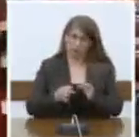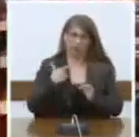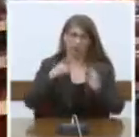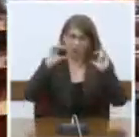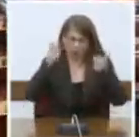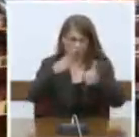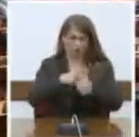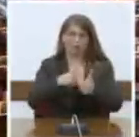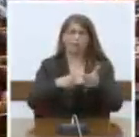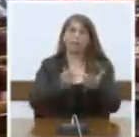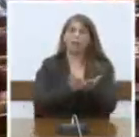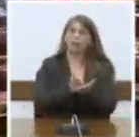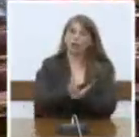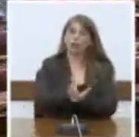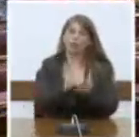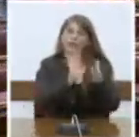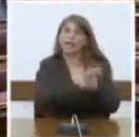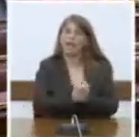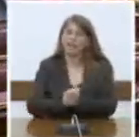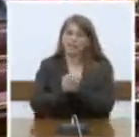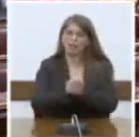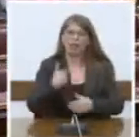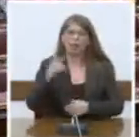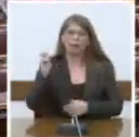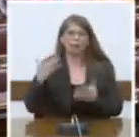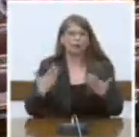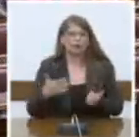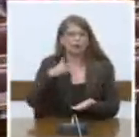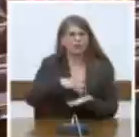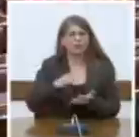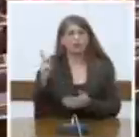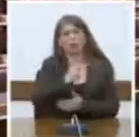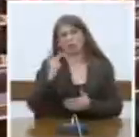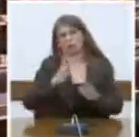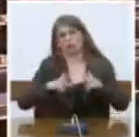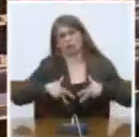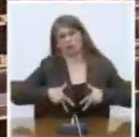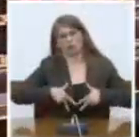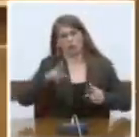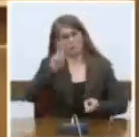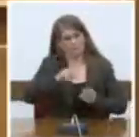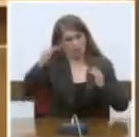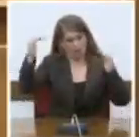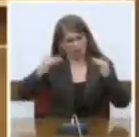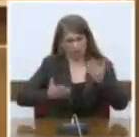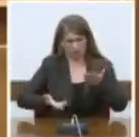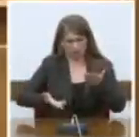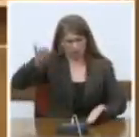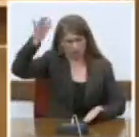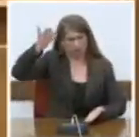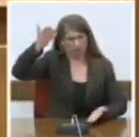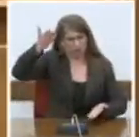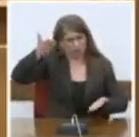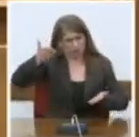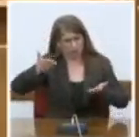δημοκρατία, η δικαιοσύνη και η αλληλεγγύη. Η πολιτική μας εμάς έχει επίκεντρο το κοινωνικό κράτος. Τη μείωση των ανισοτήτων και της αβεβαιότητας. Προσπαθήσατε